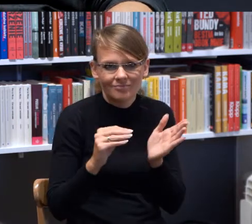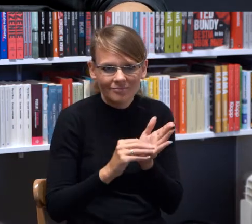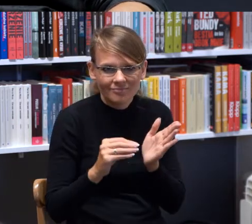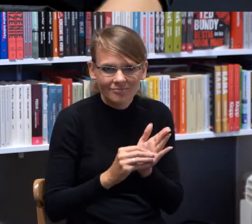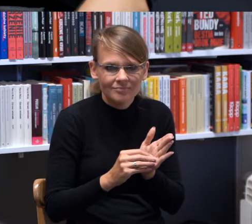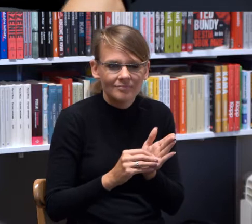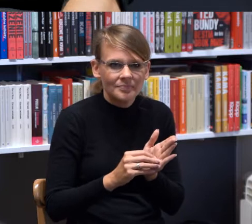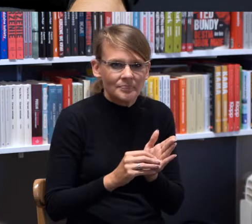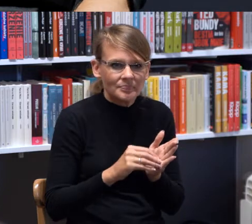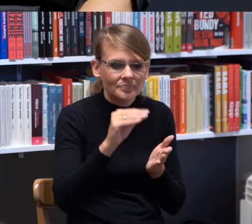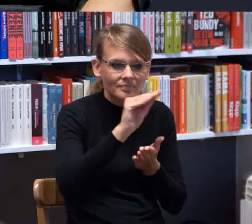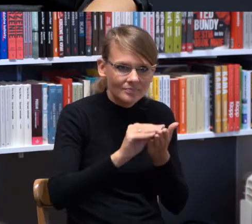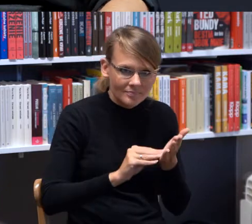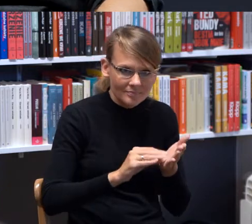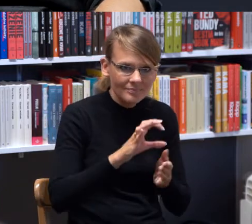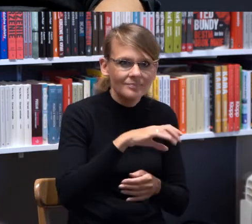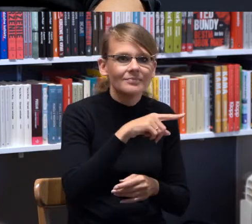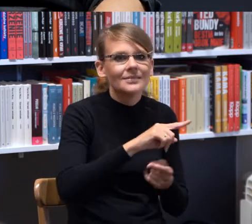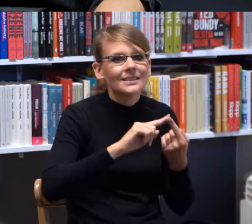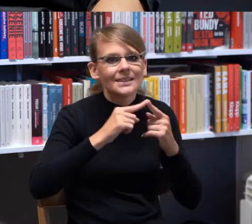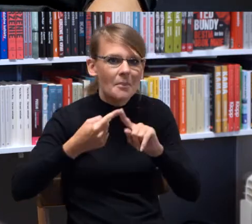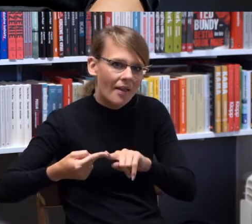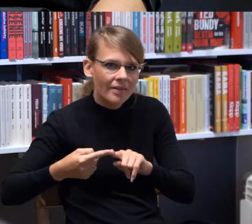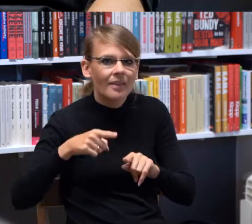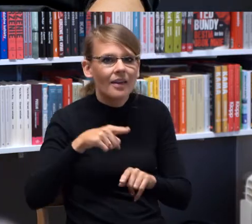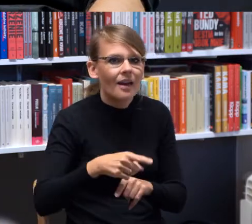takie opracowanie semantyka libacji alkoholowej.